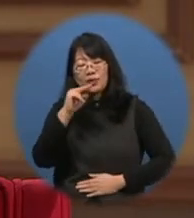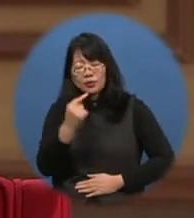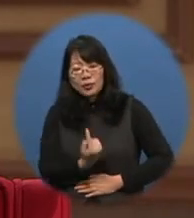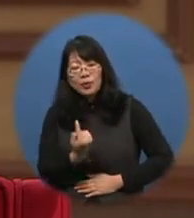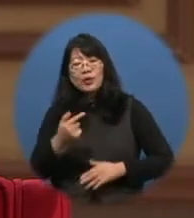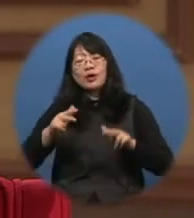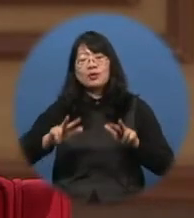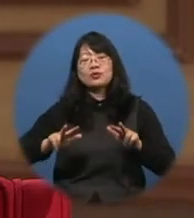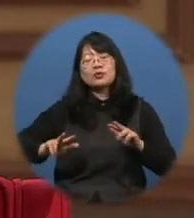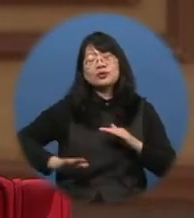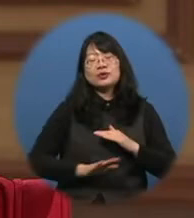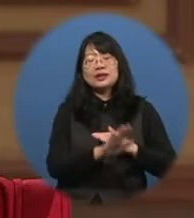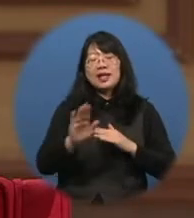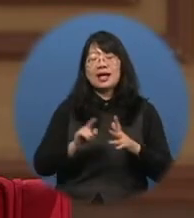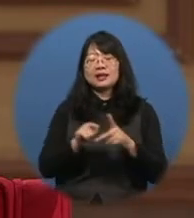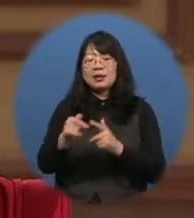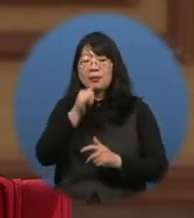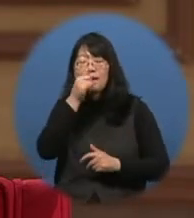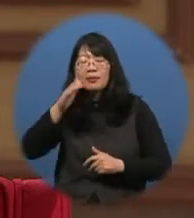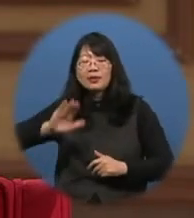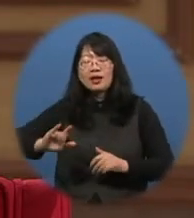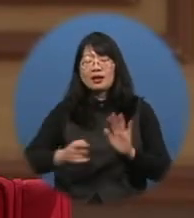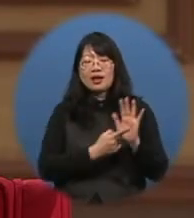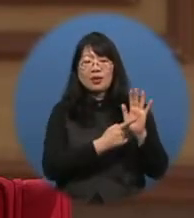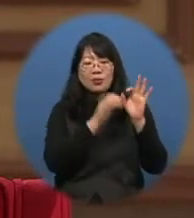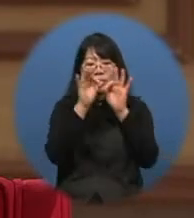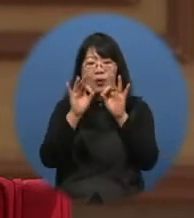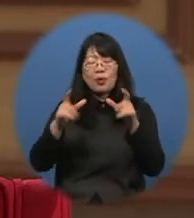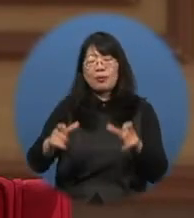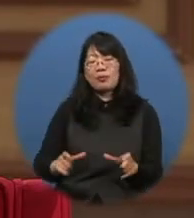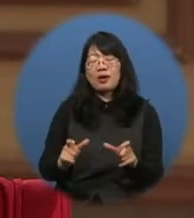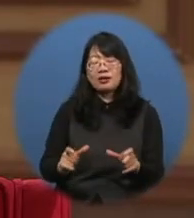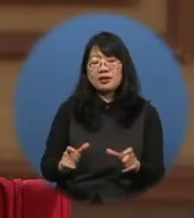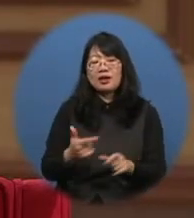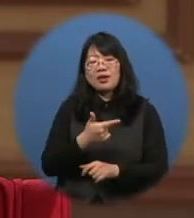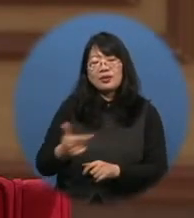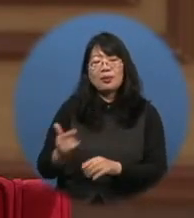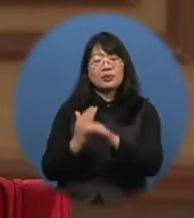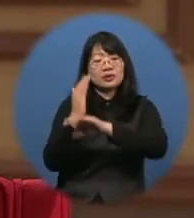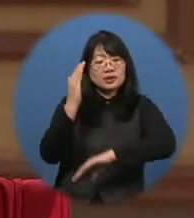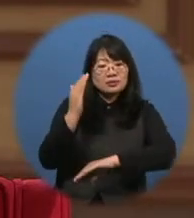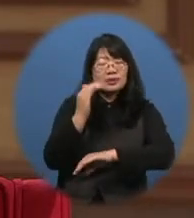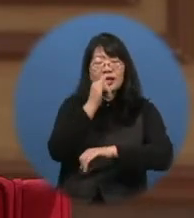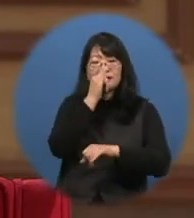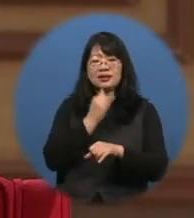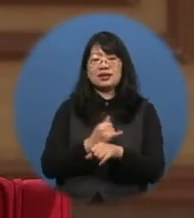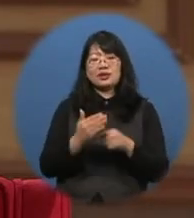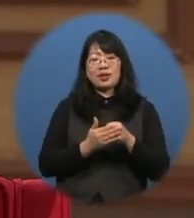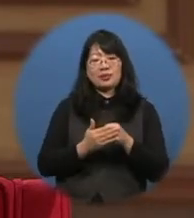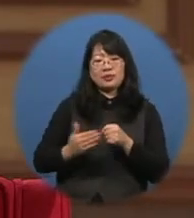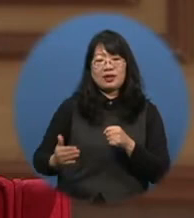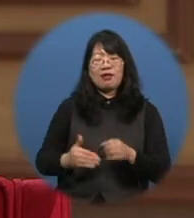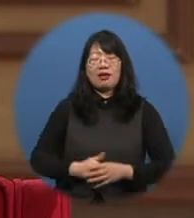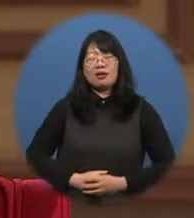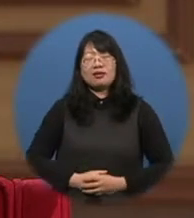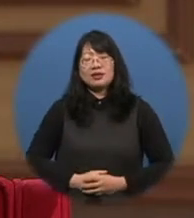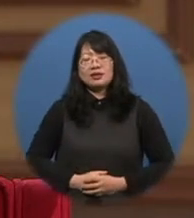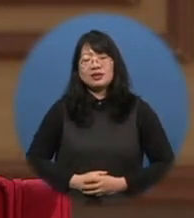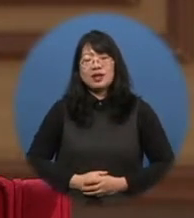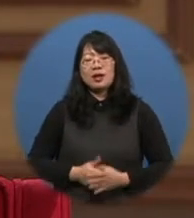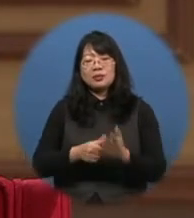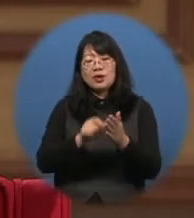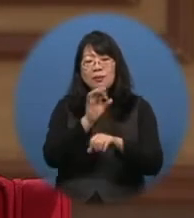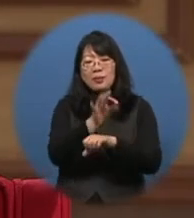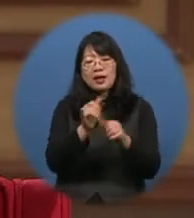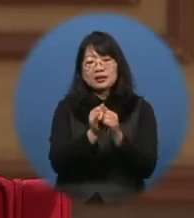우리가 이해할 수가 있는데 광고에서는 그 범위가 너무 지나치게 넘어선다거나 하게 되면